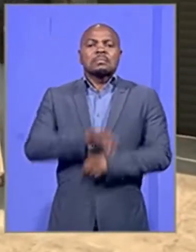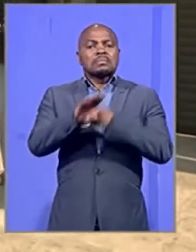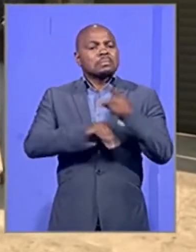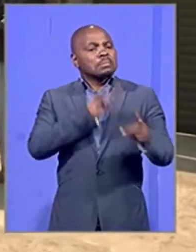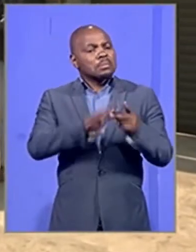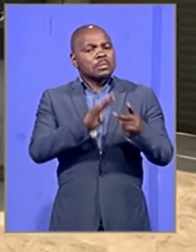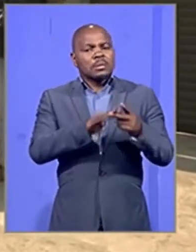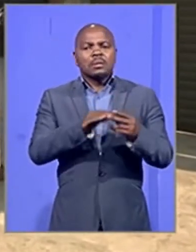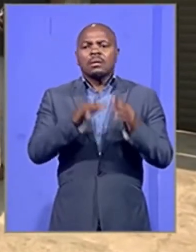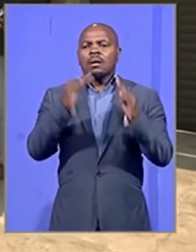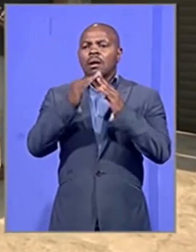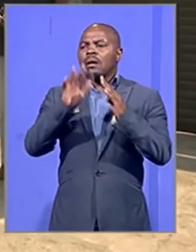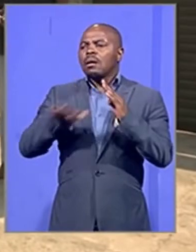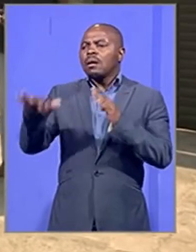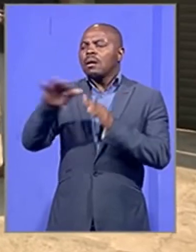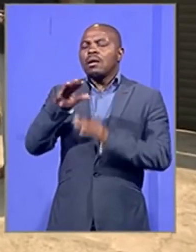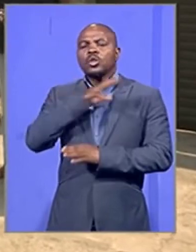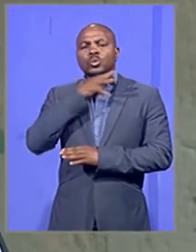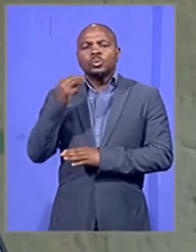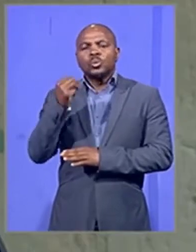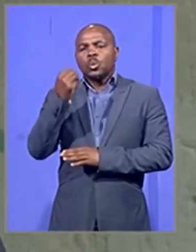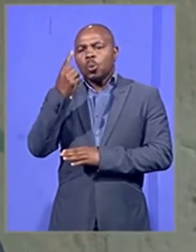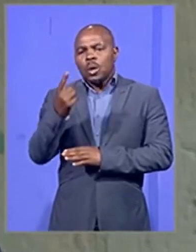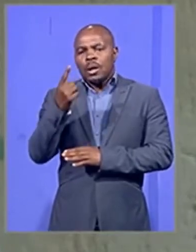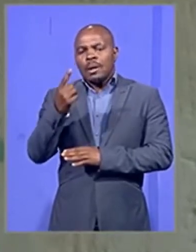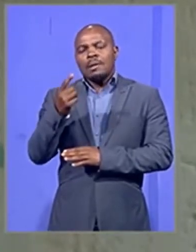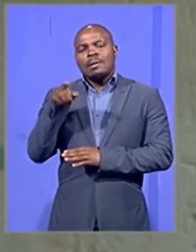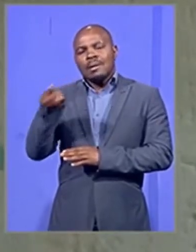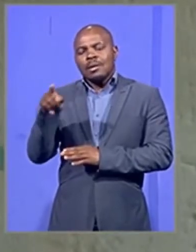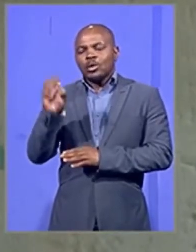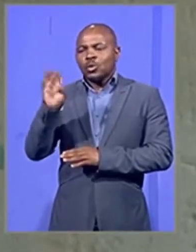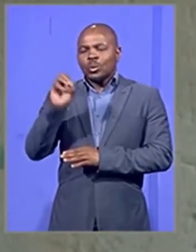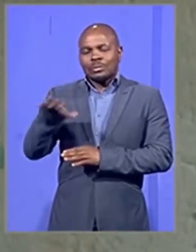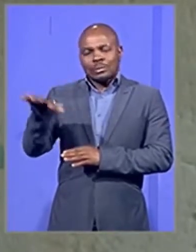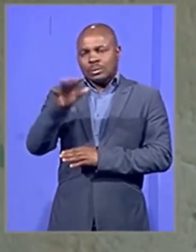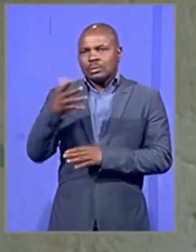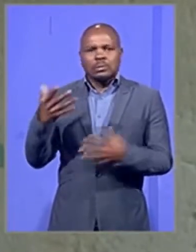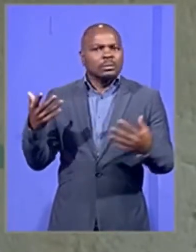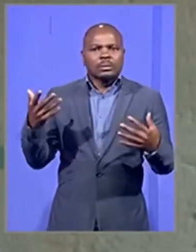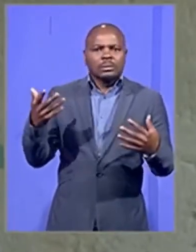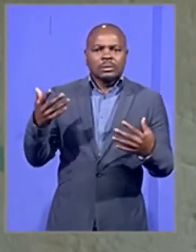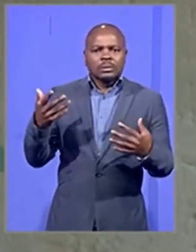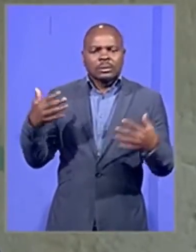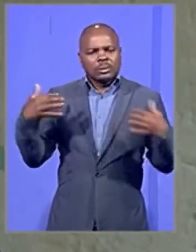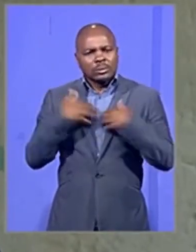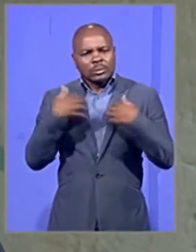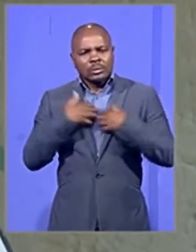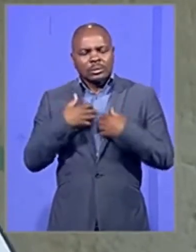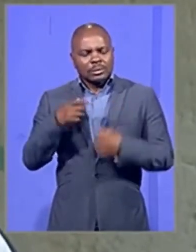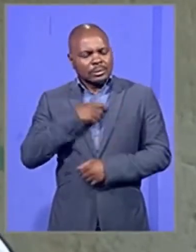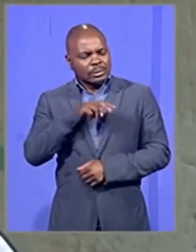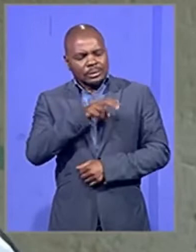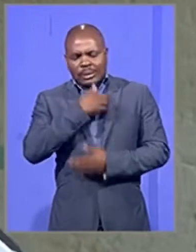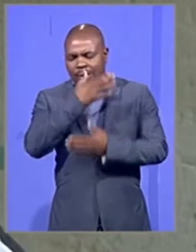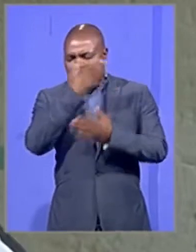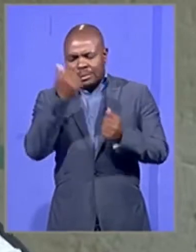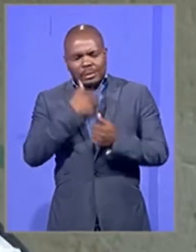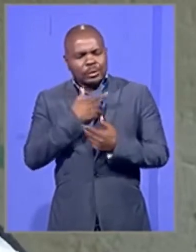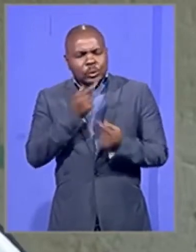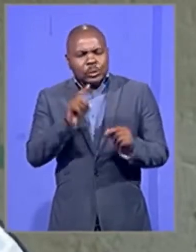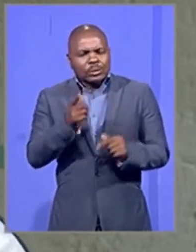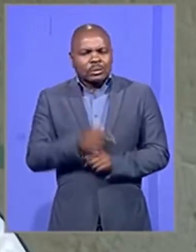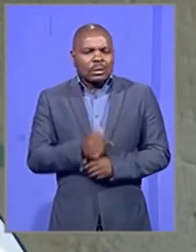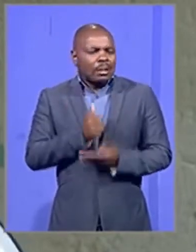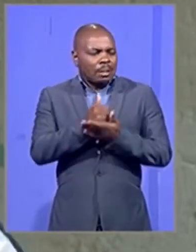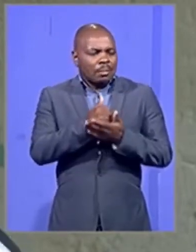ketsaetsego go tswa go baagi ba Meadowlands Zone 1. O se ke sa itse ke tsang ba shaking ene ke hakella gore itse ha ba monga ba mo bea mo